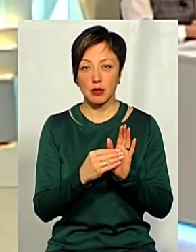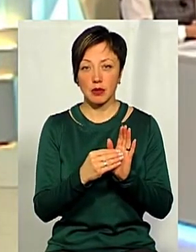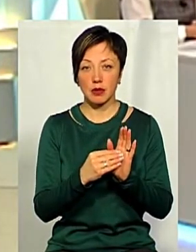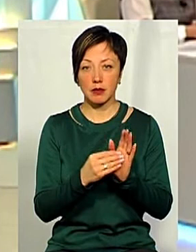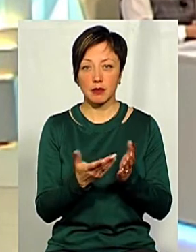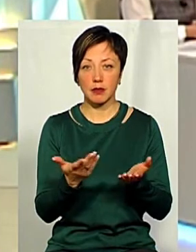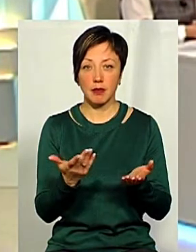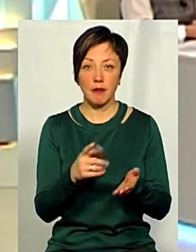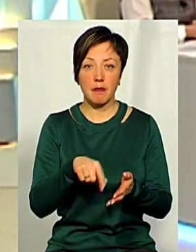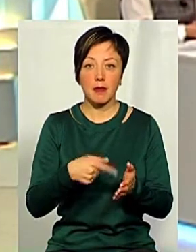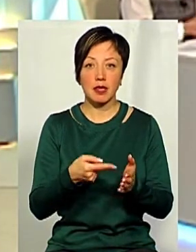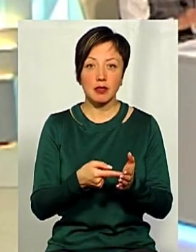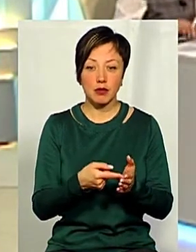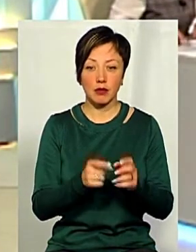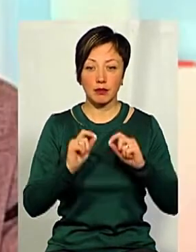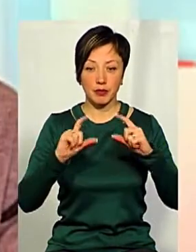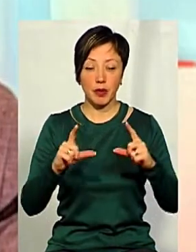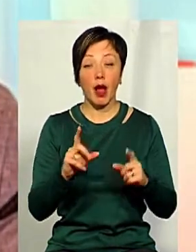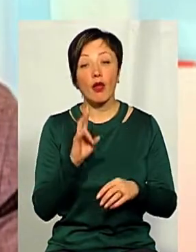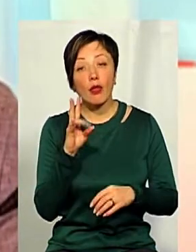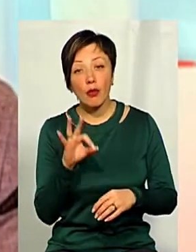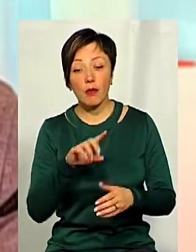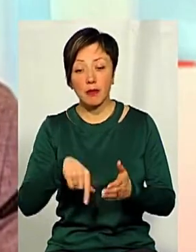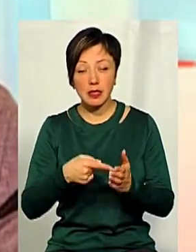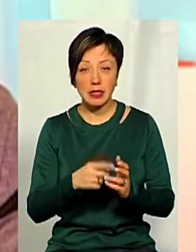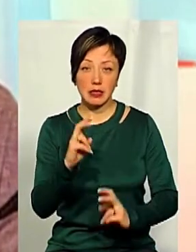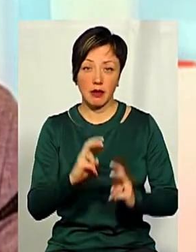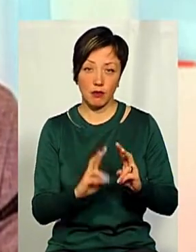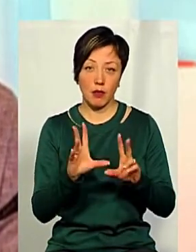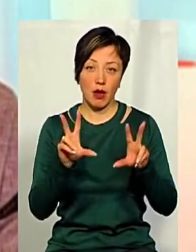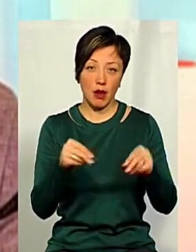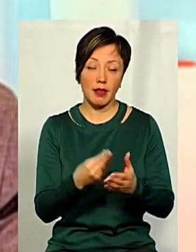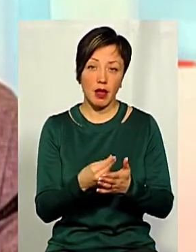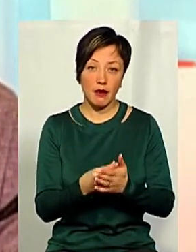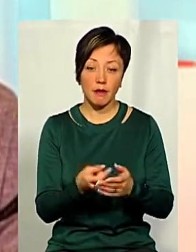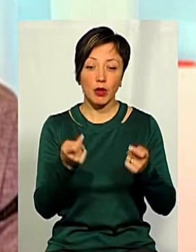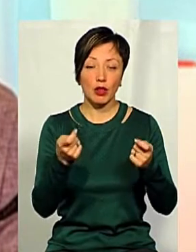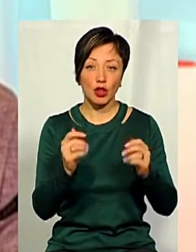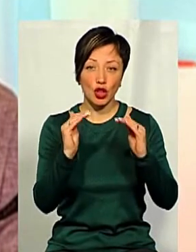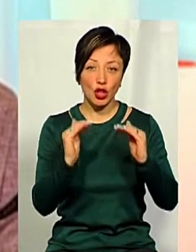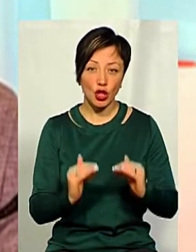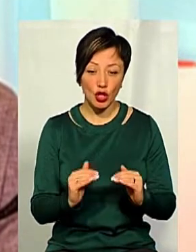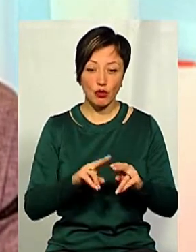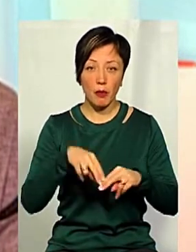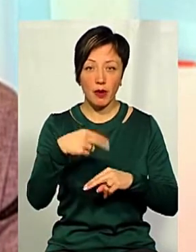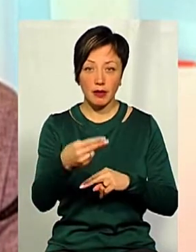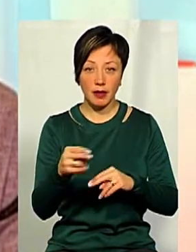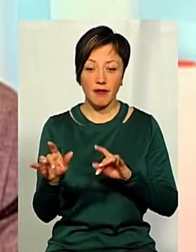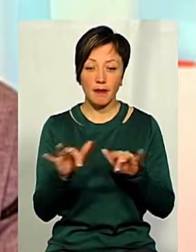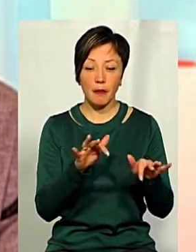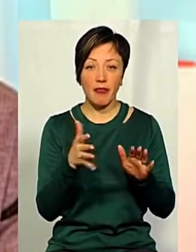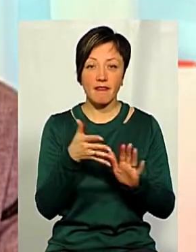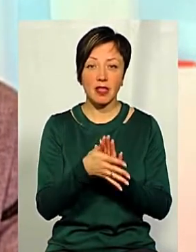в заручники ситуації. Тому муніципальний завод буде якраз і гарантією того, що тарифи будуть якомога нижчі, щоб покрити операційні